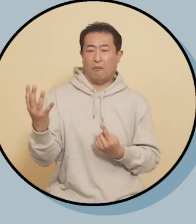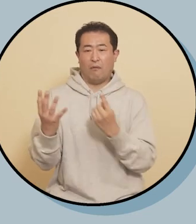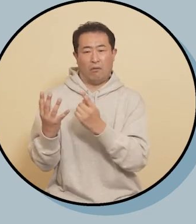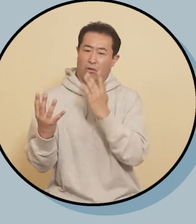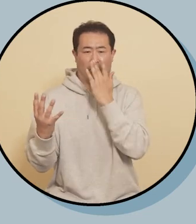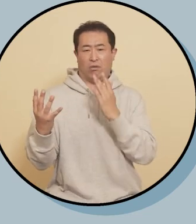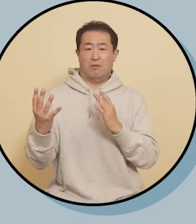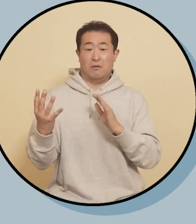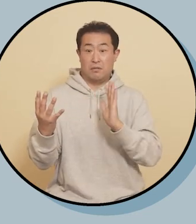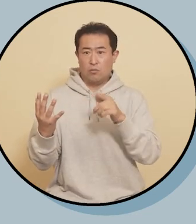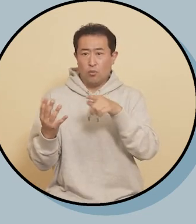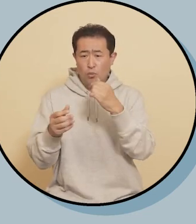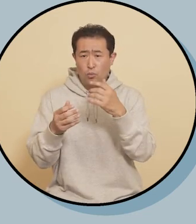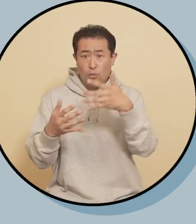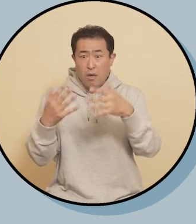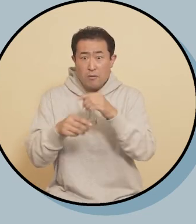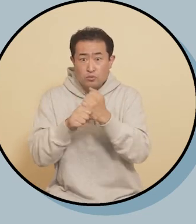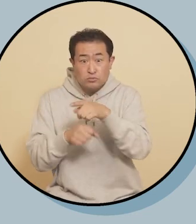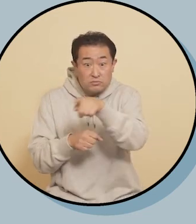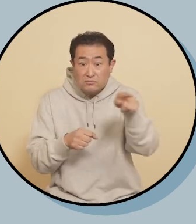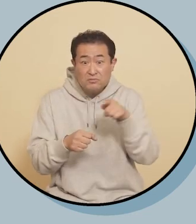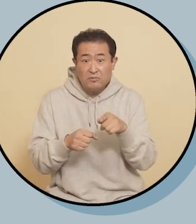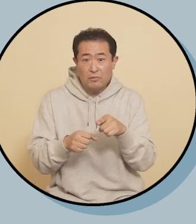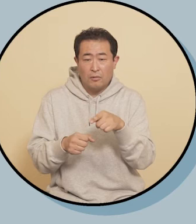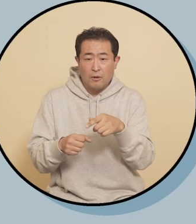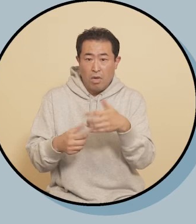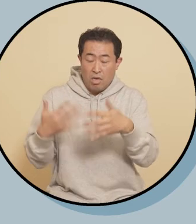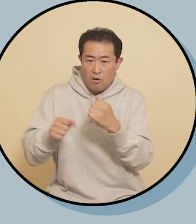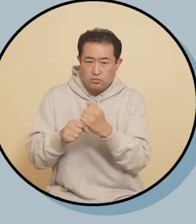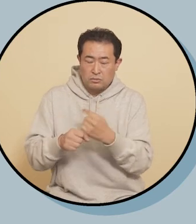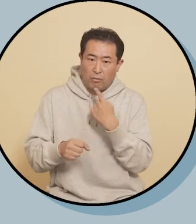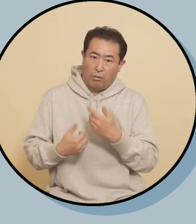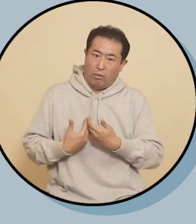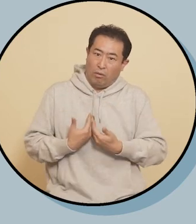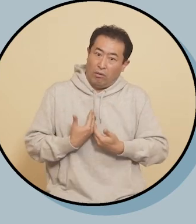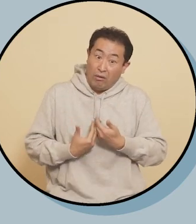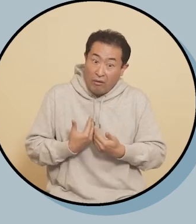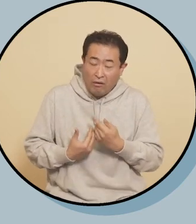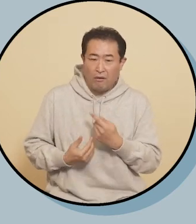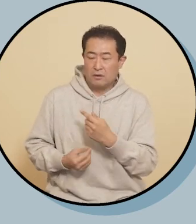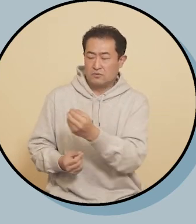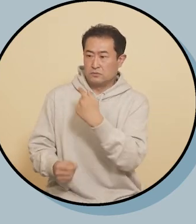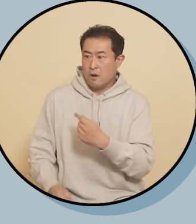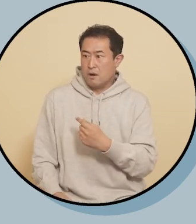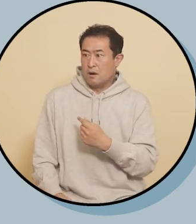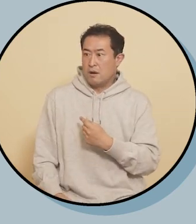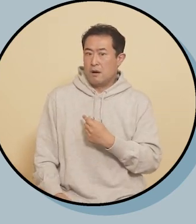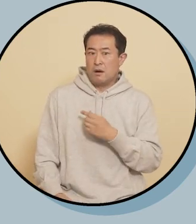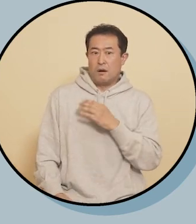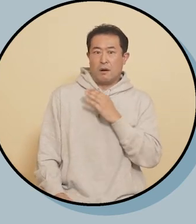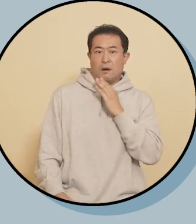いるって数字0 maga るっていう話が増えそれは素朴中でもスゴ過激なと会だったんですけどお子さん江っていうか